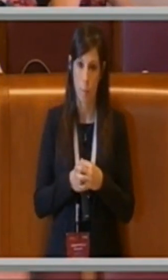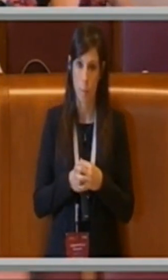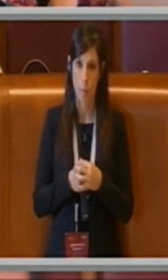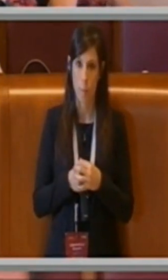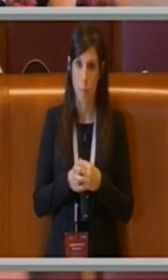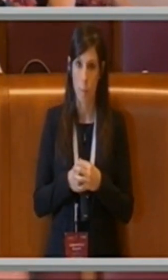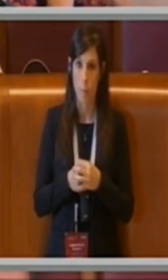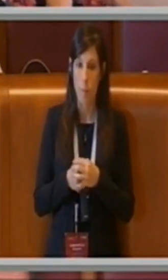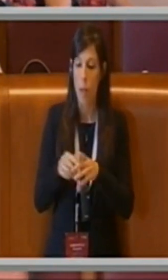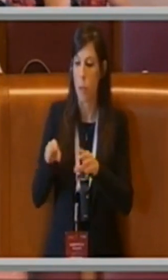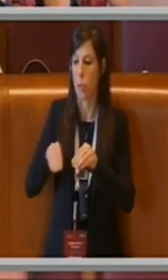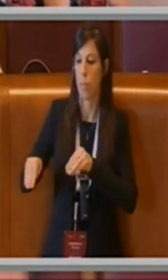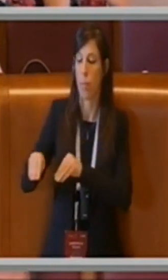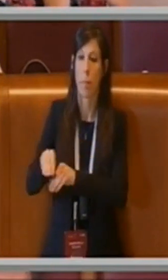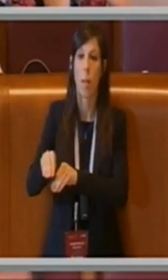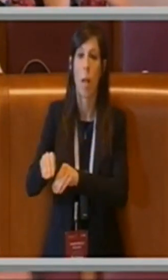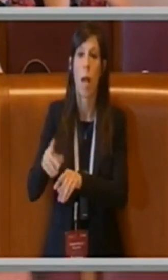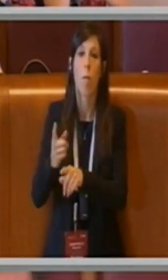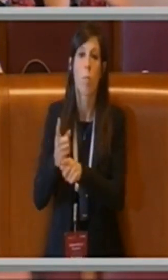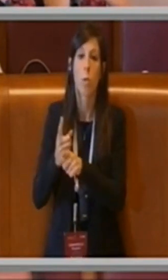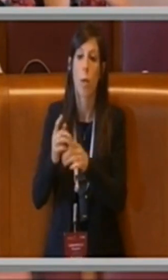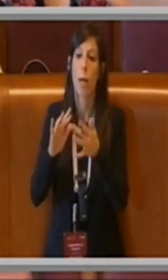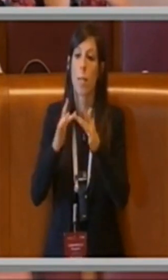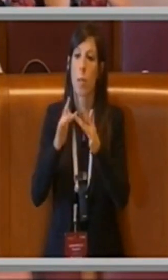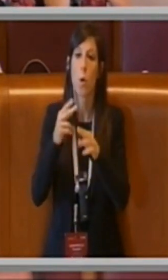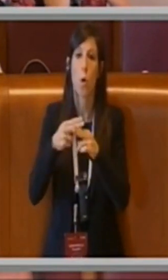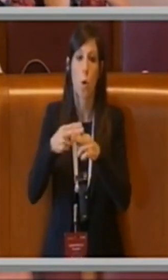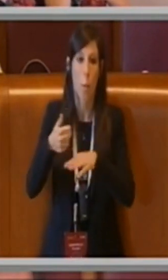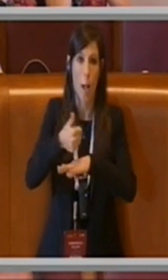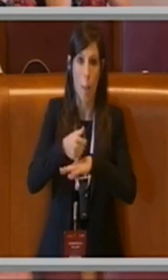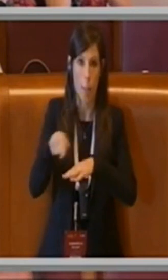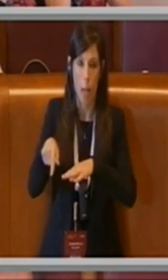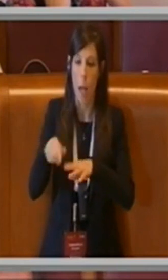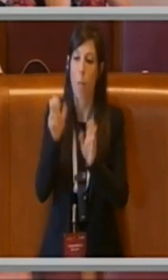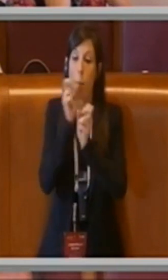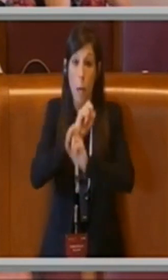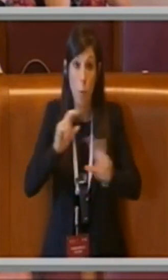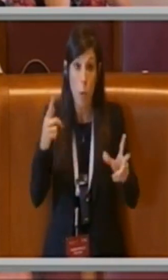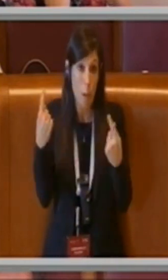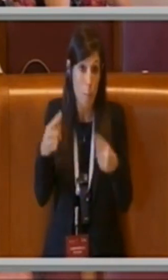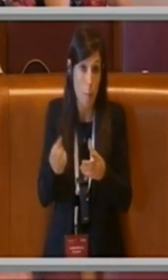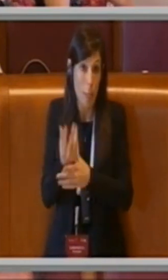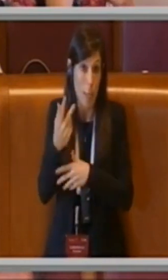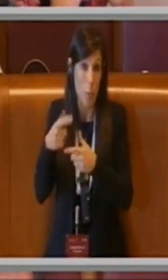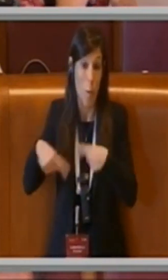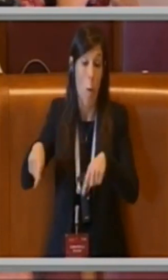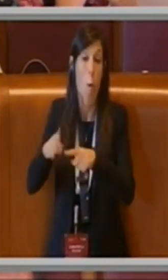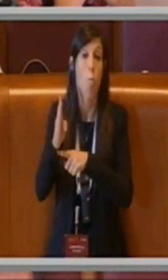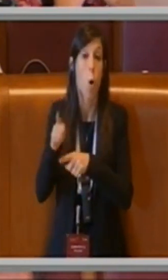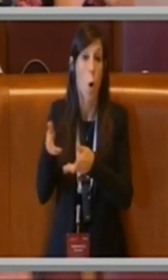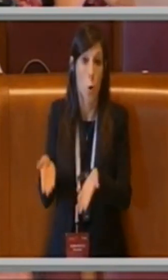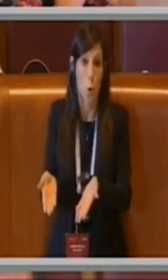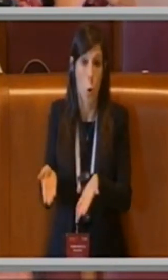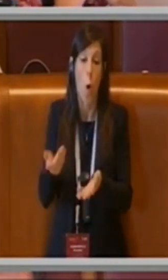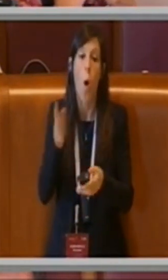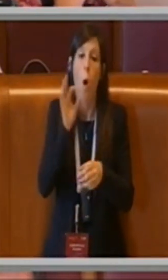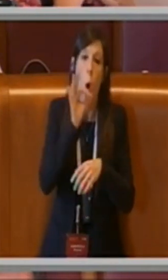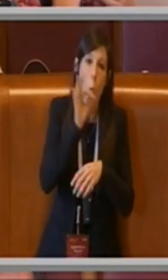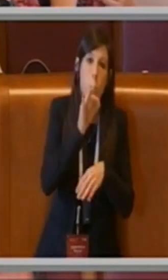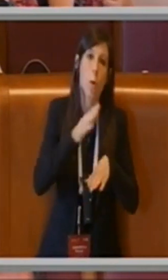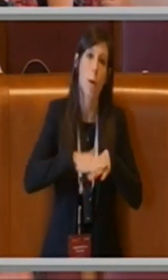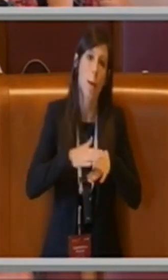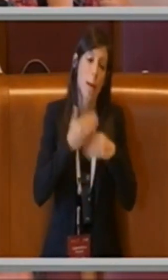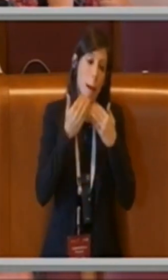comunicato nel giusto modo, quindi attraverso magari il sito di Roma Capitale, attraverso la Commissione Turismo che con la Presidente Carola Penna